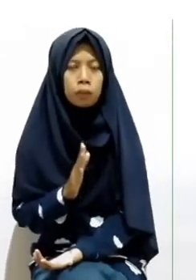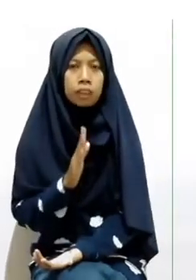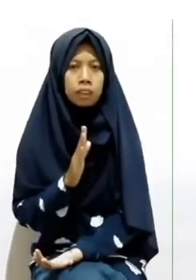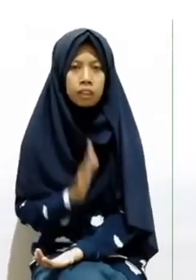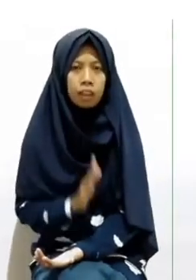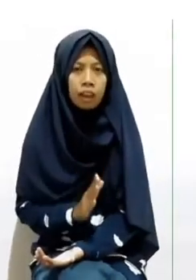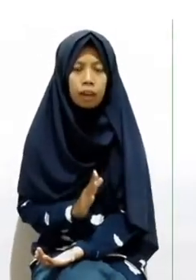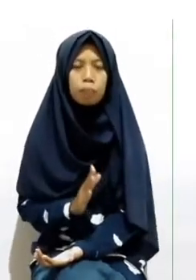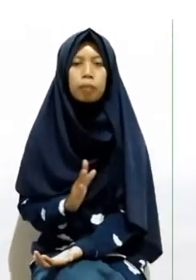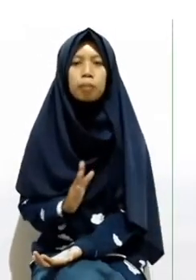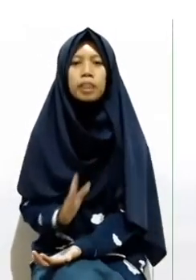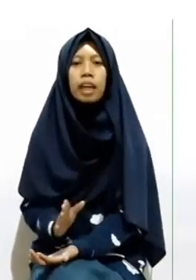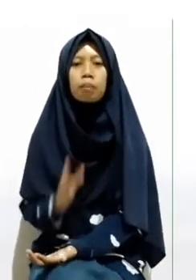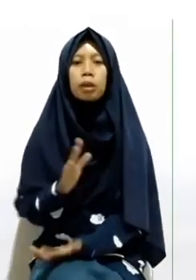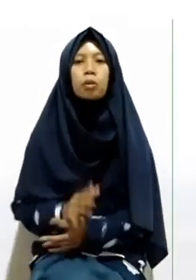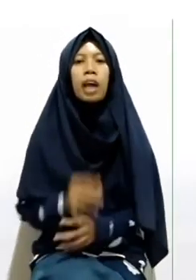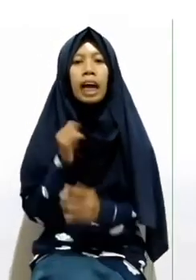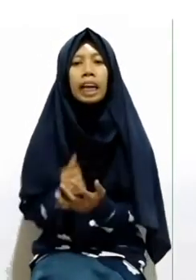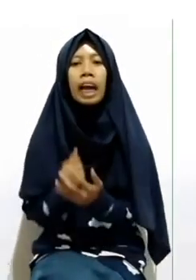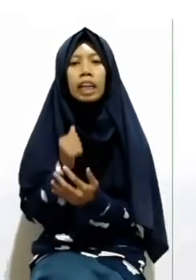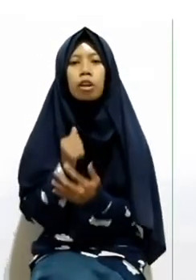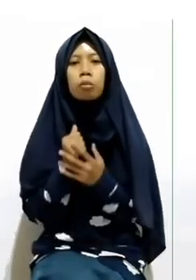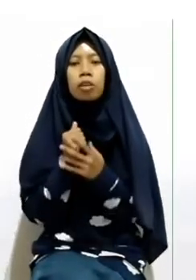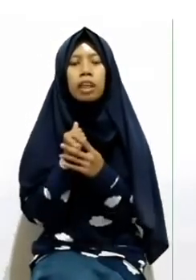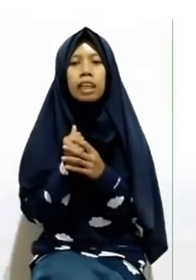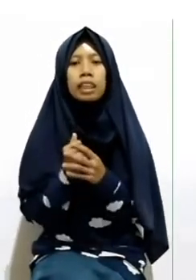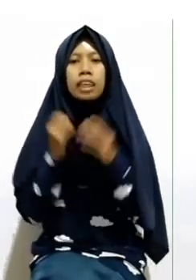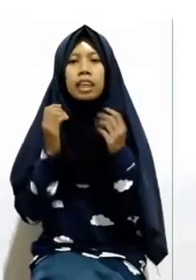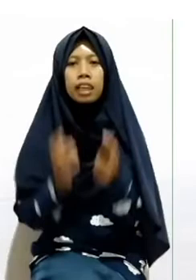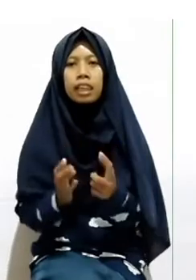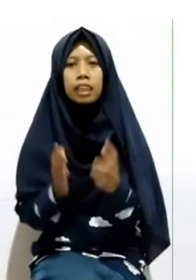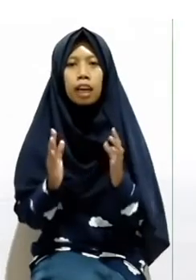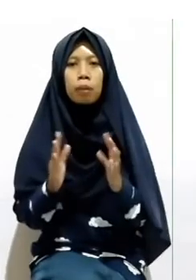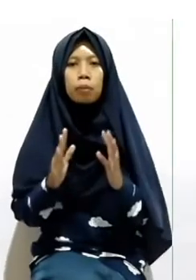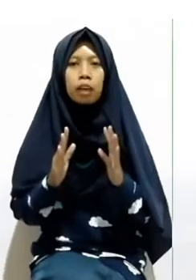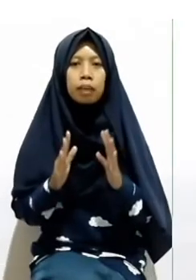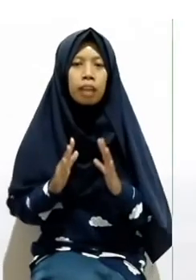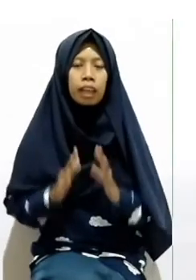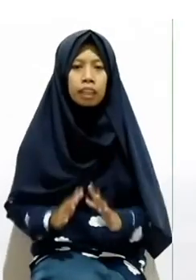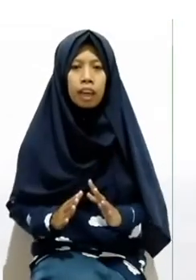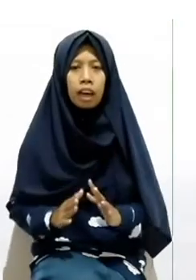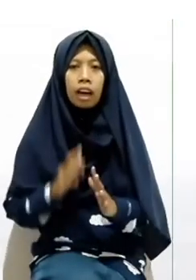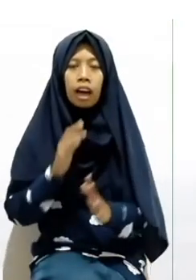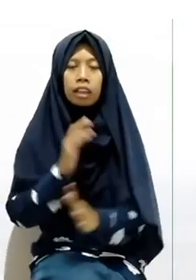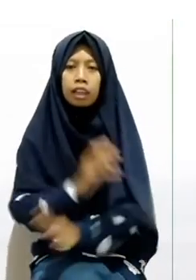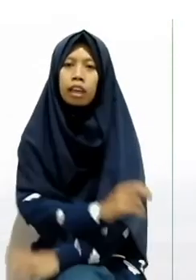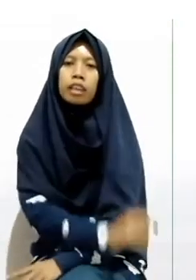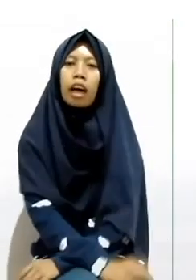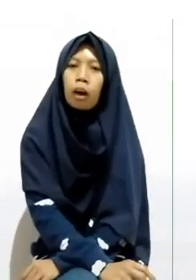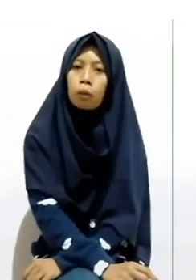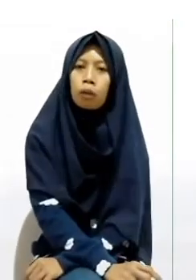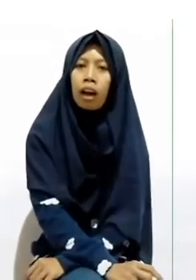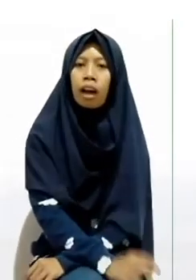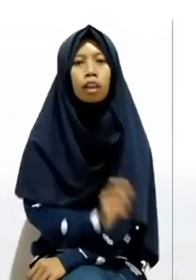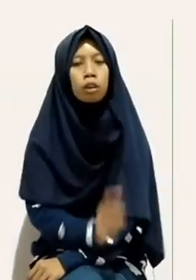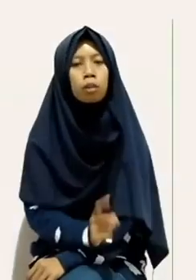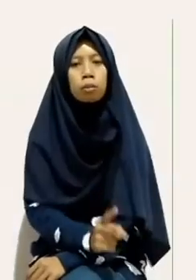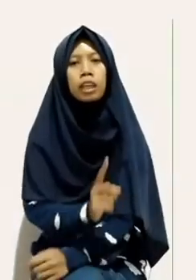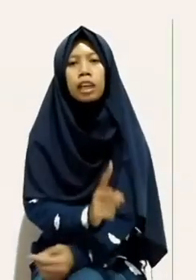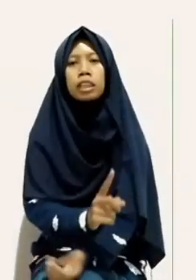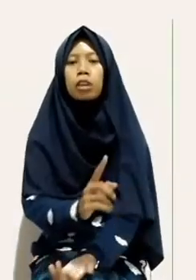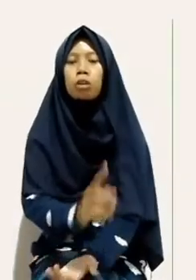itu kita berbicara menggunakan alat komunikasi Nah sekarang gunain tanya ada yang tahu